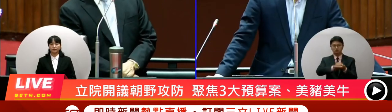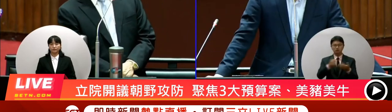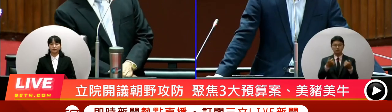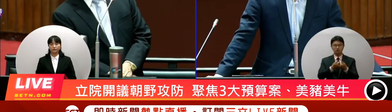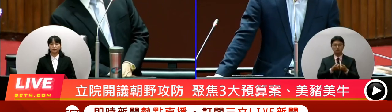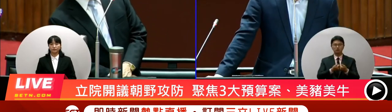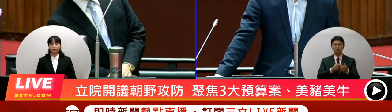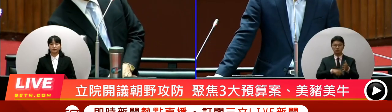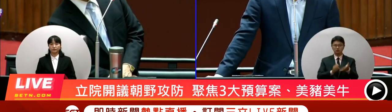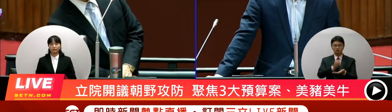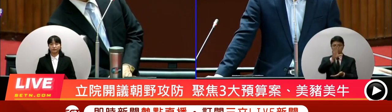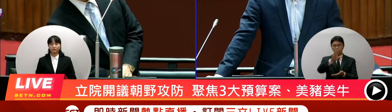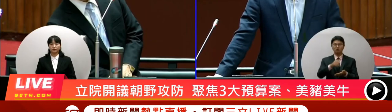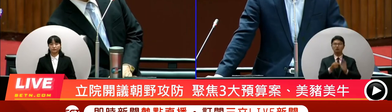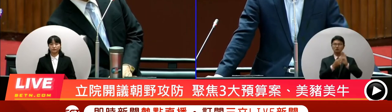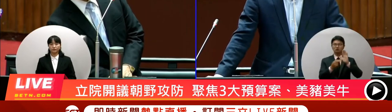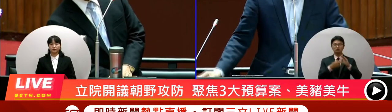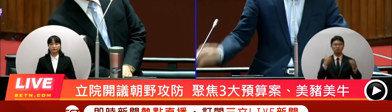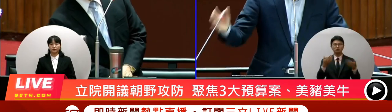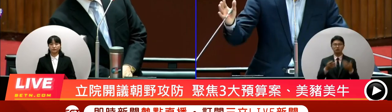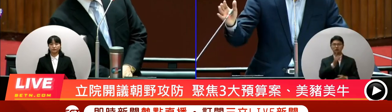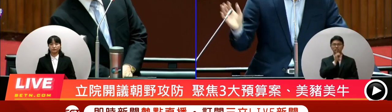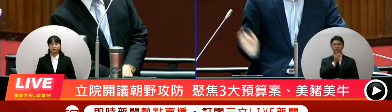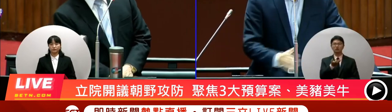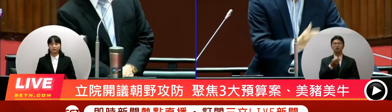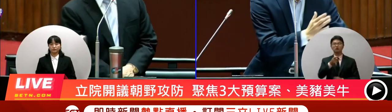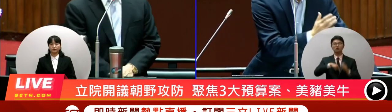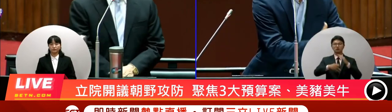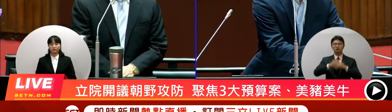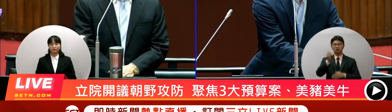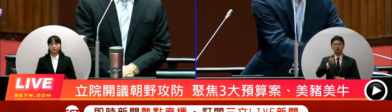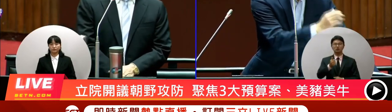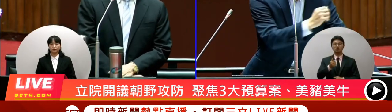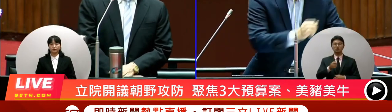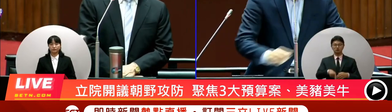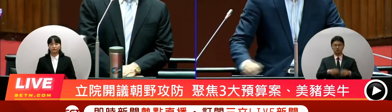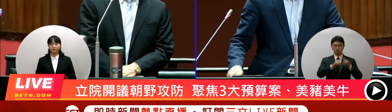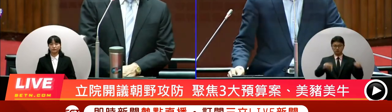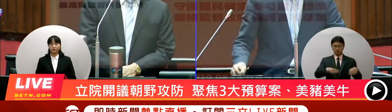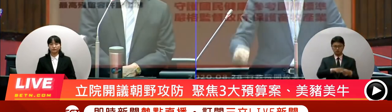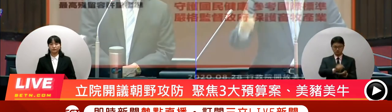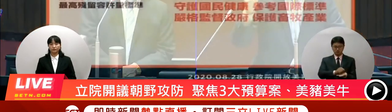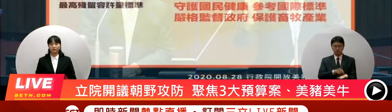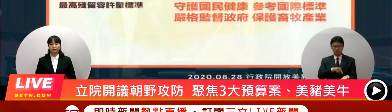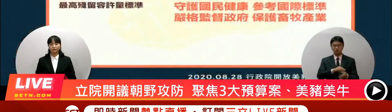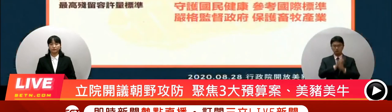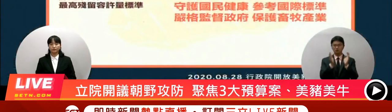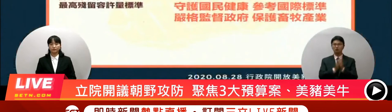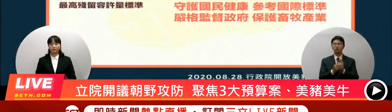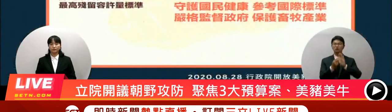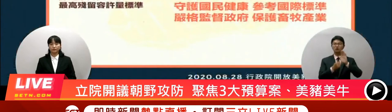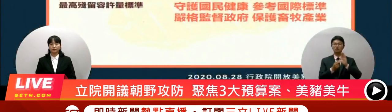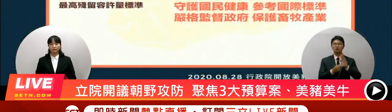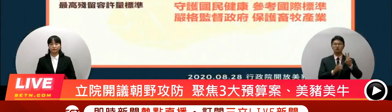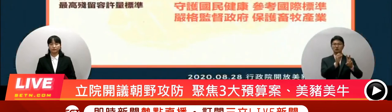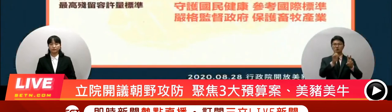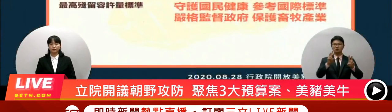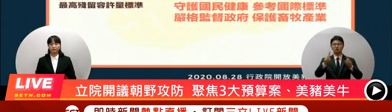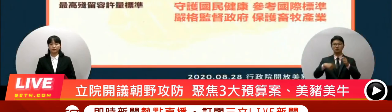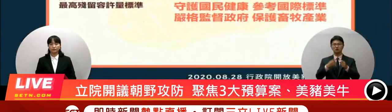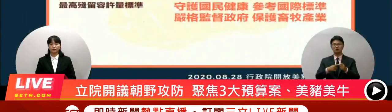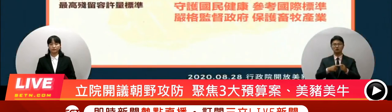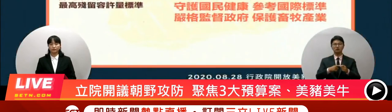楚再次强调，院长刚所讲的，你的书面报告的白纸黑字，都说因为2012年 Codex